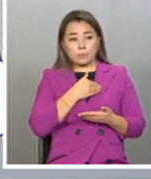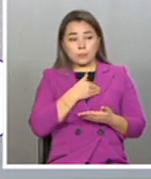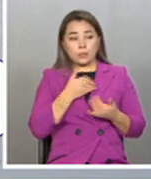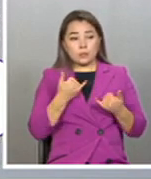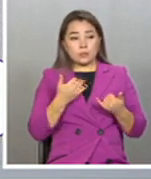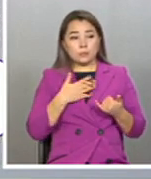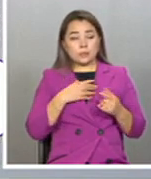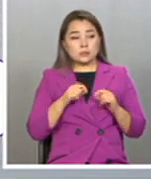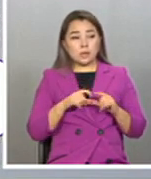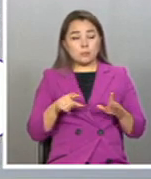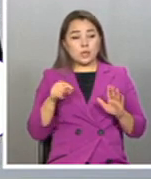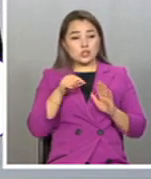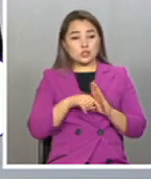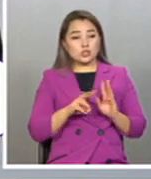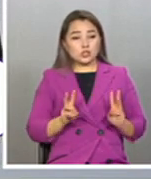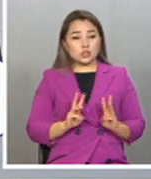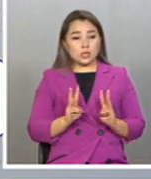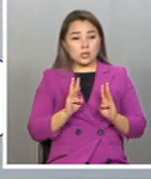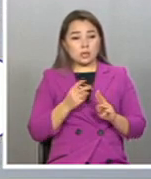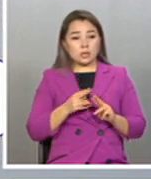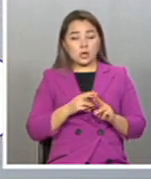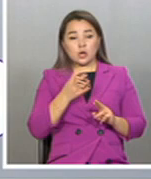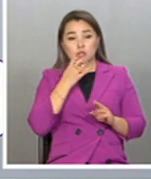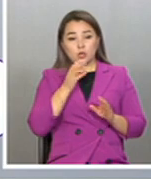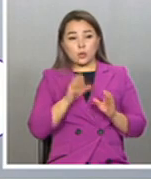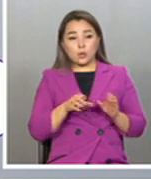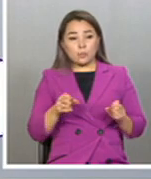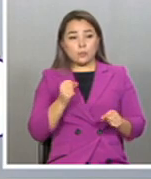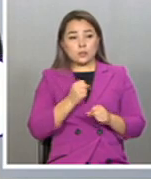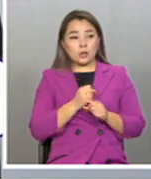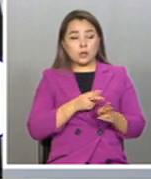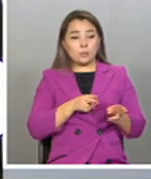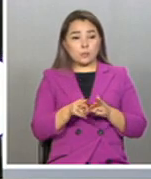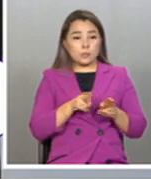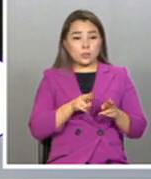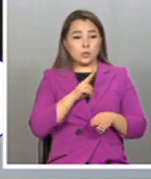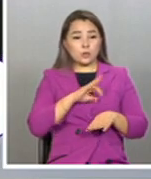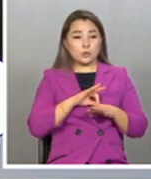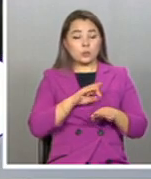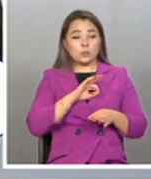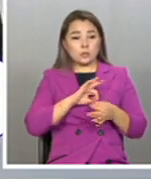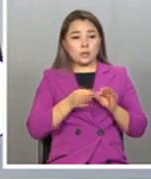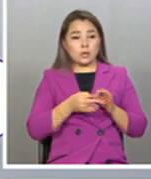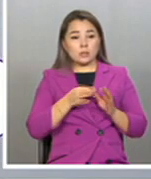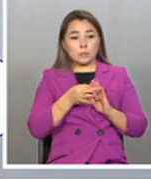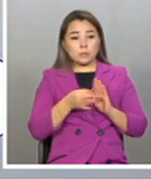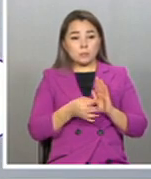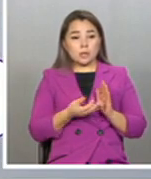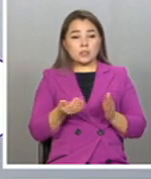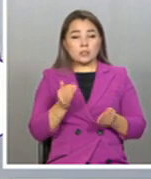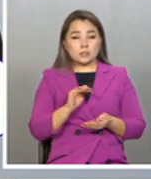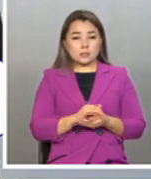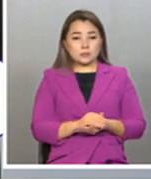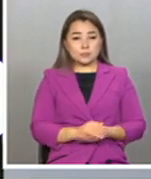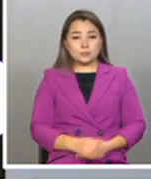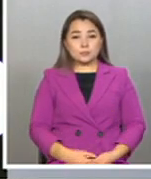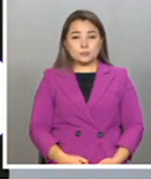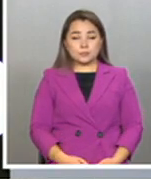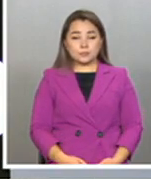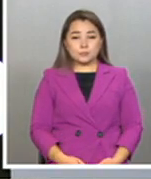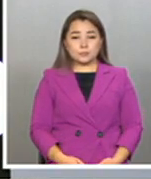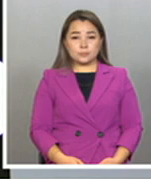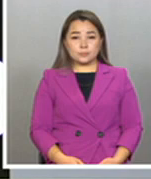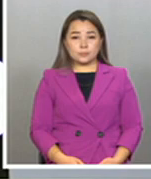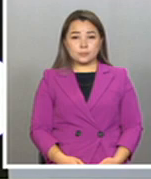сабақта іштен жанатын жылу қозғалтқыштар мен бу турбинасының жұмыс істеу принципімен таныстық. Сонымен бүгінгі сабағымыз